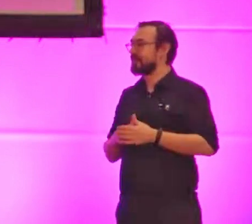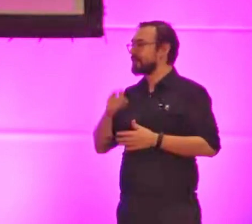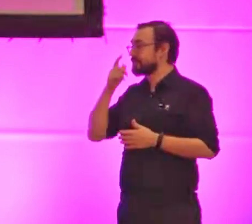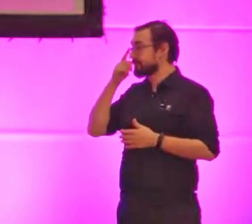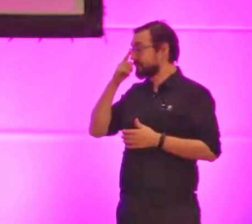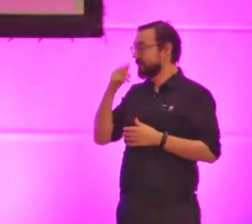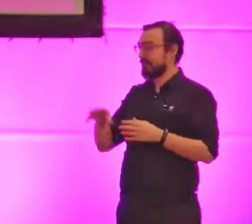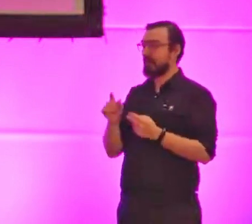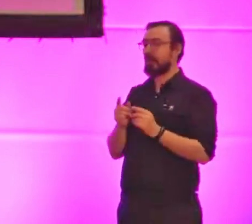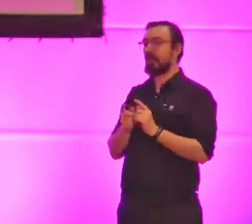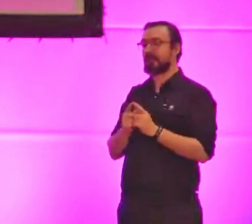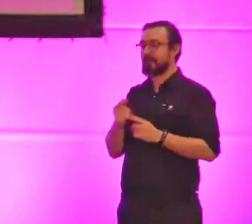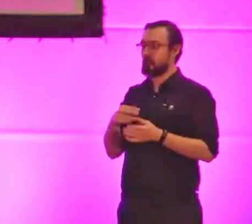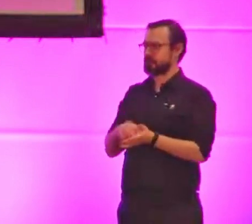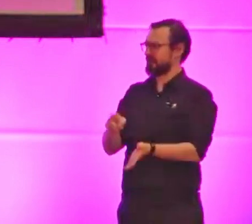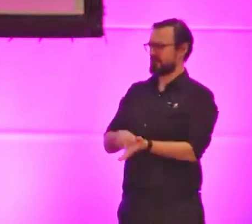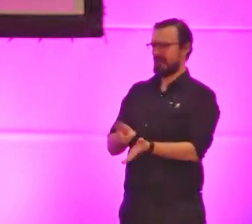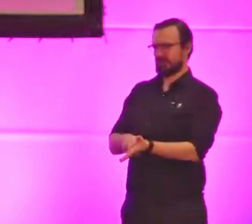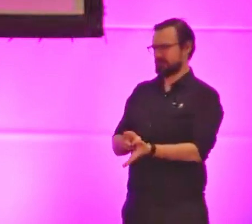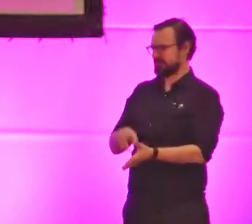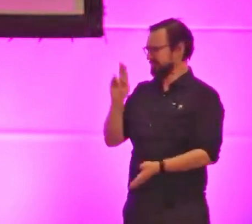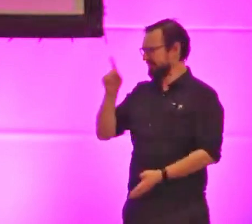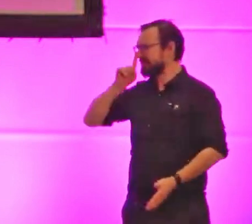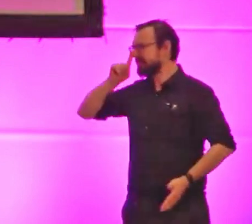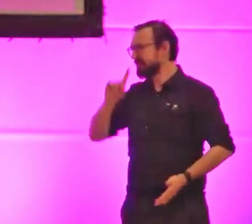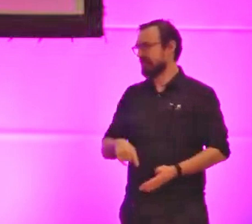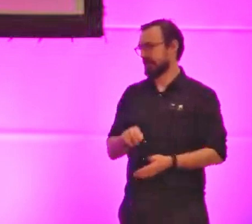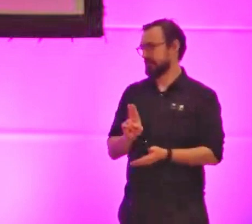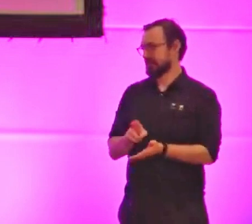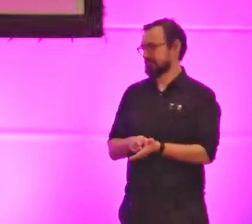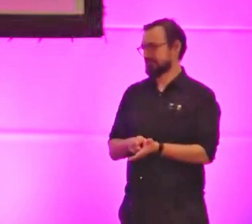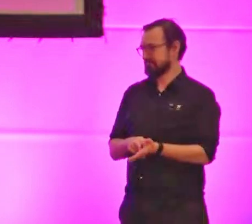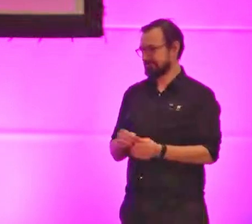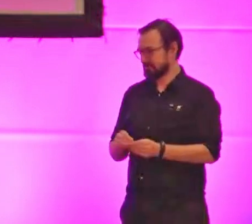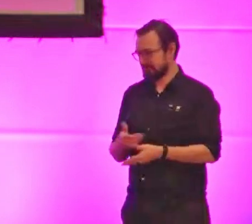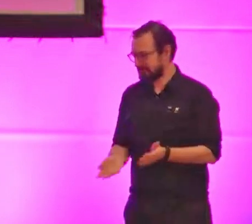Och antingen för att faktan är helt felaktiga,